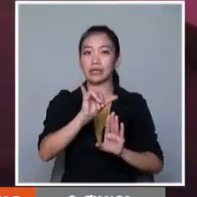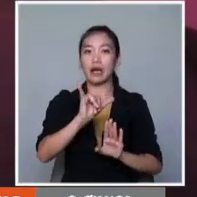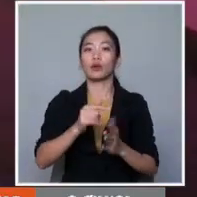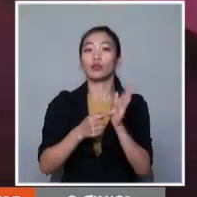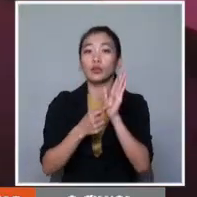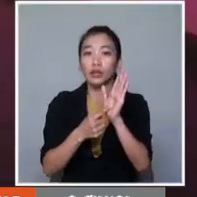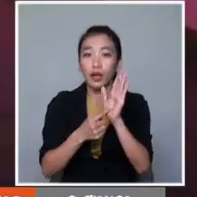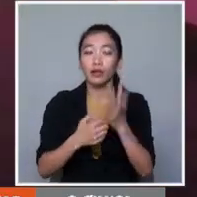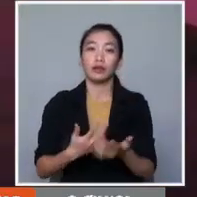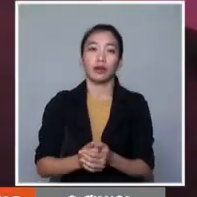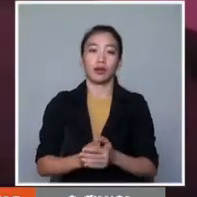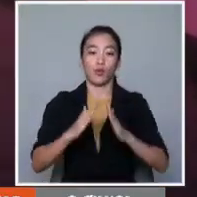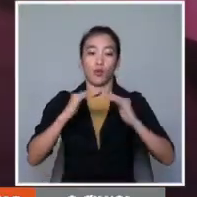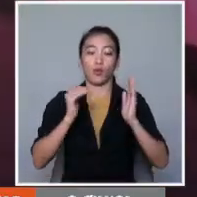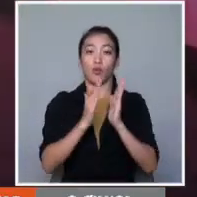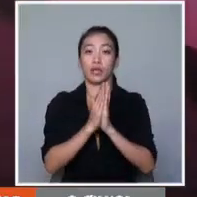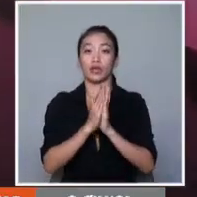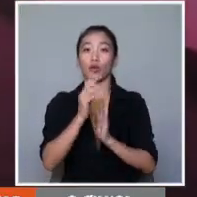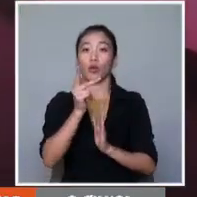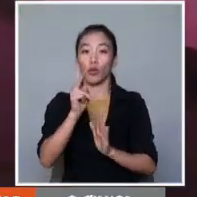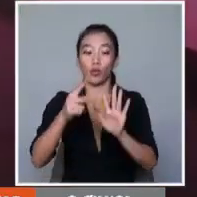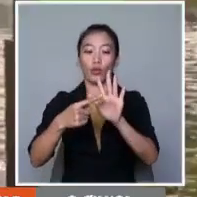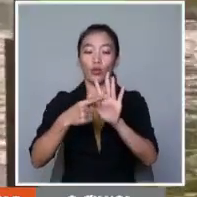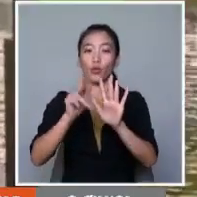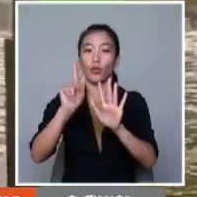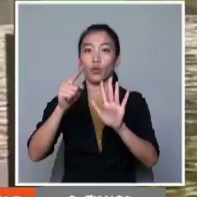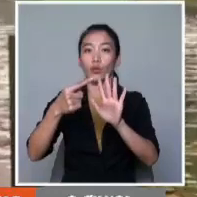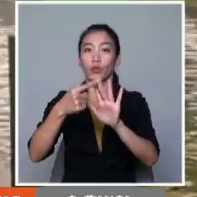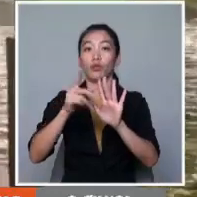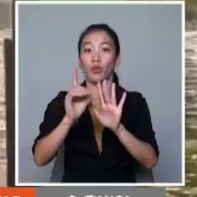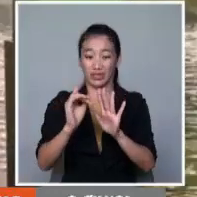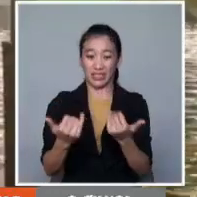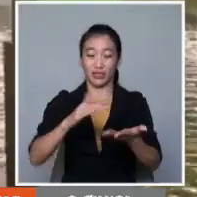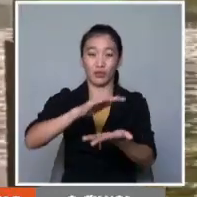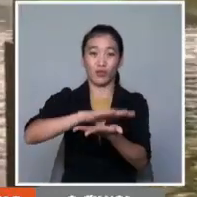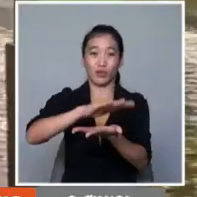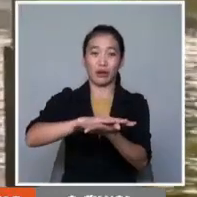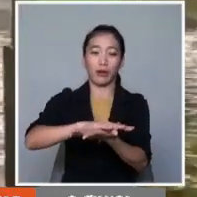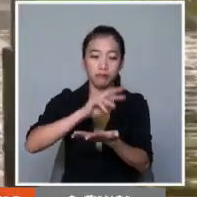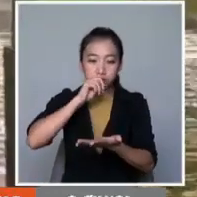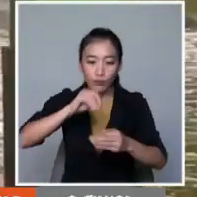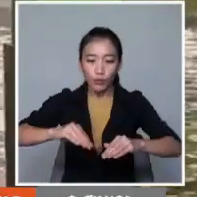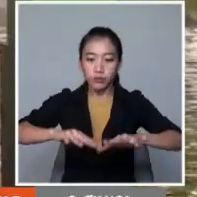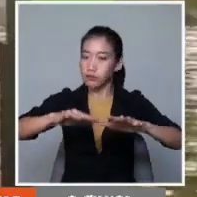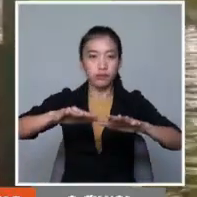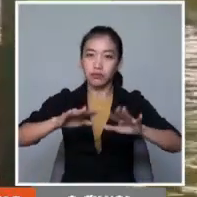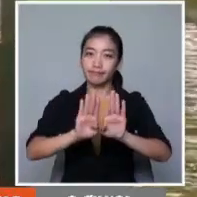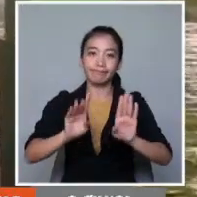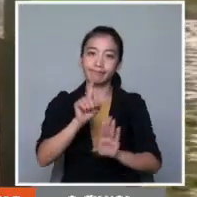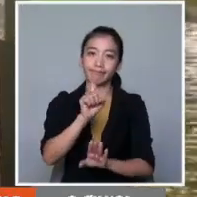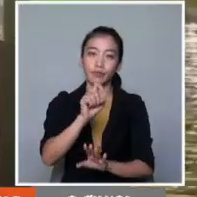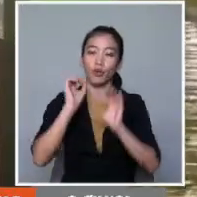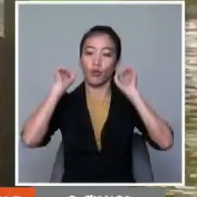คูขออภัยนะคะคูขุดตำบลคูขุดอำเภอสิงพระเนี่ยค่ะสภาพในโรงเรียนยังมีน้ำท่วมขังทั้งครู